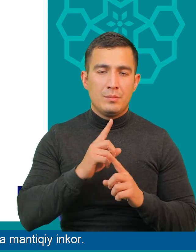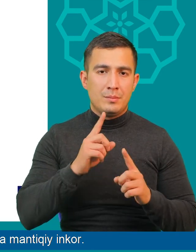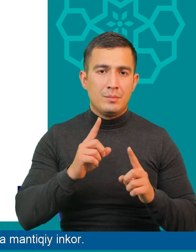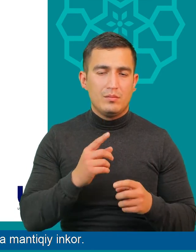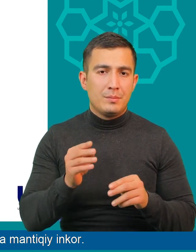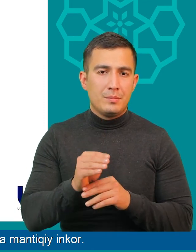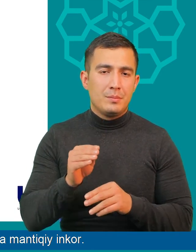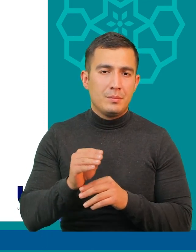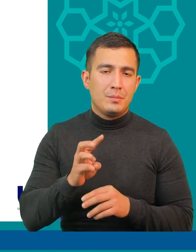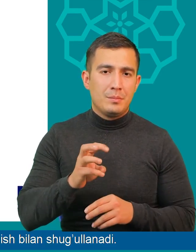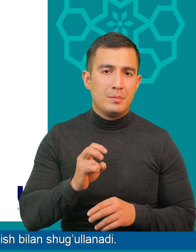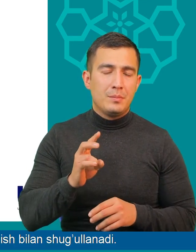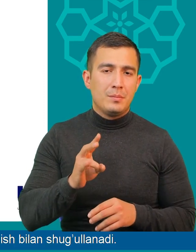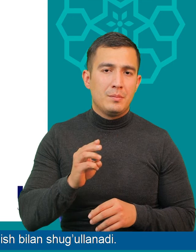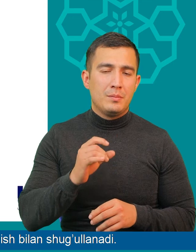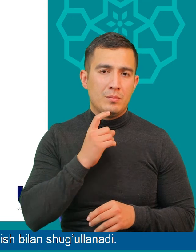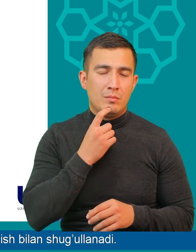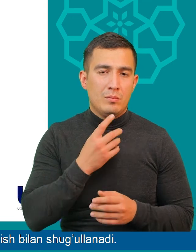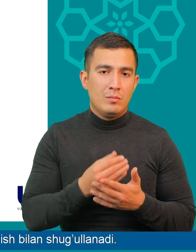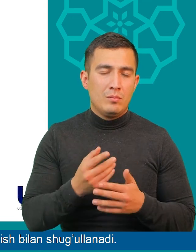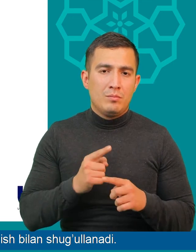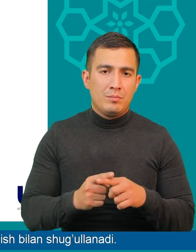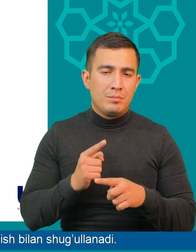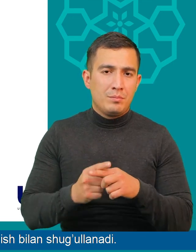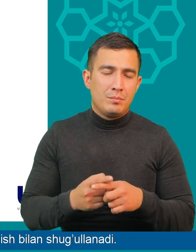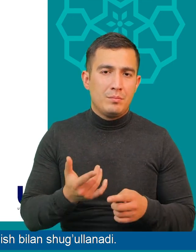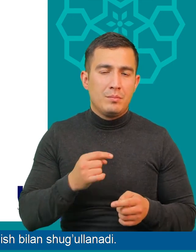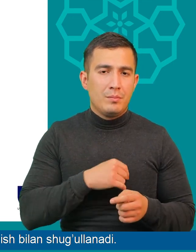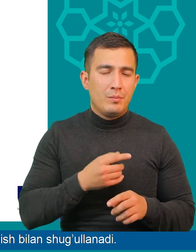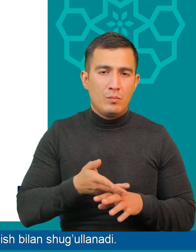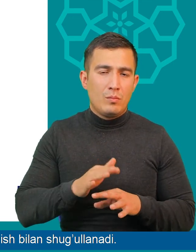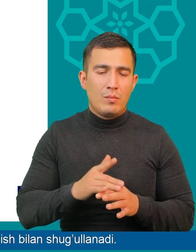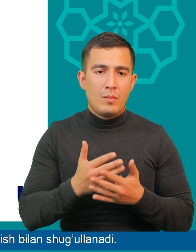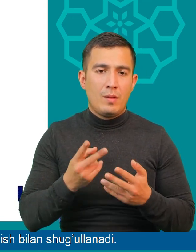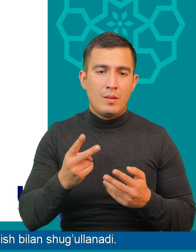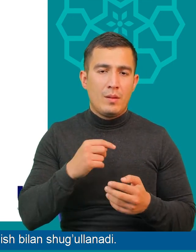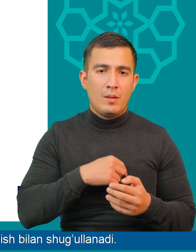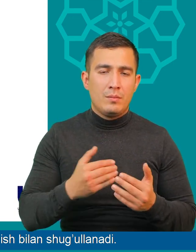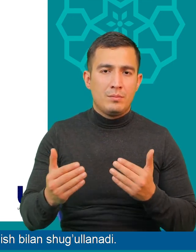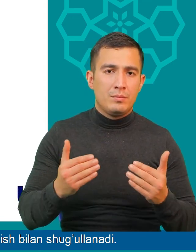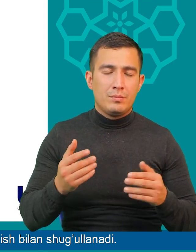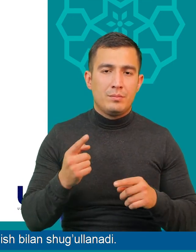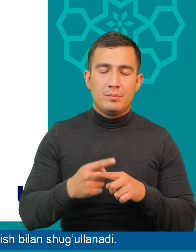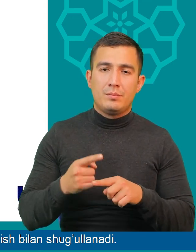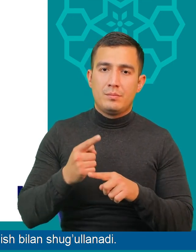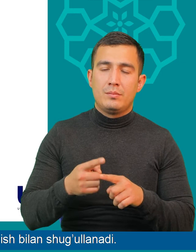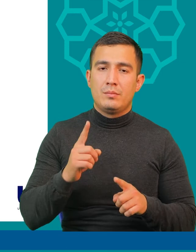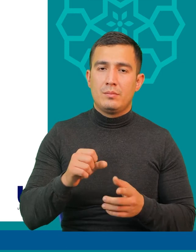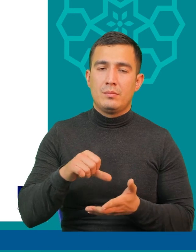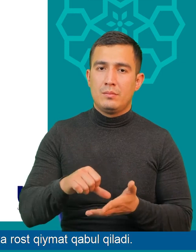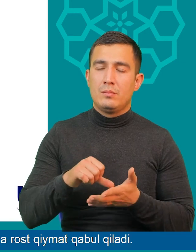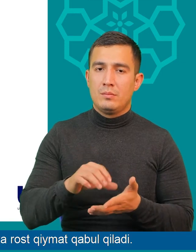va mantiqiy inkor. Mantiqiy qo'shish amali bu ikkita mulohazani bir-biri bilan qo'shish uchun xizmat